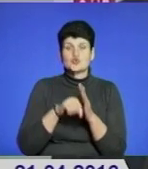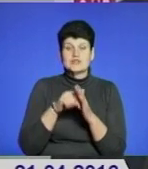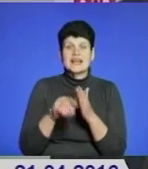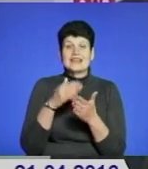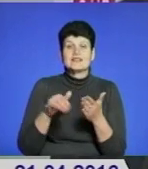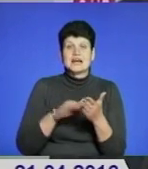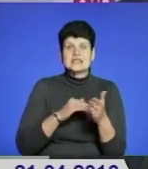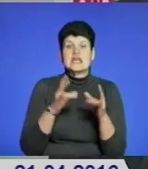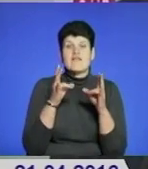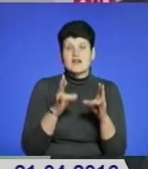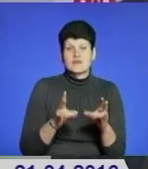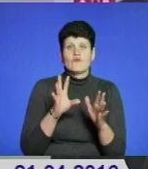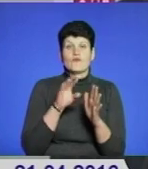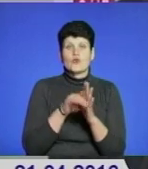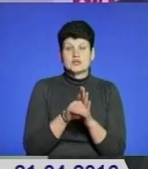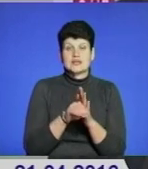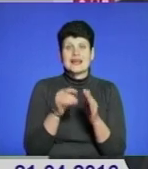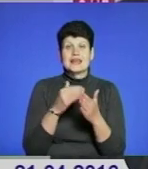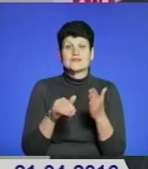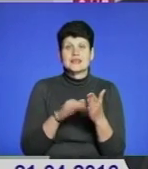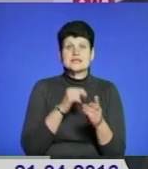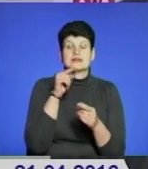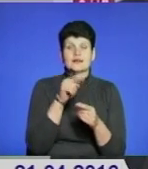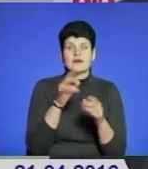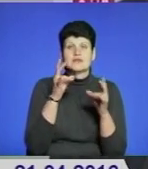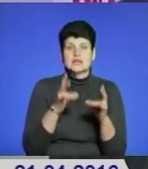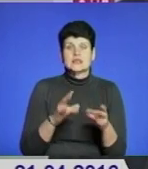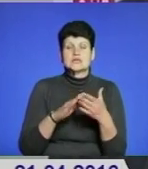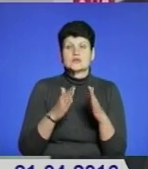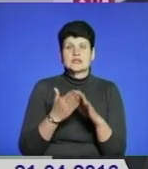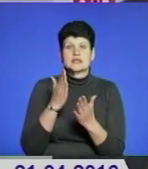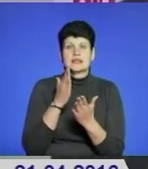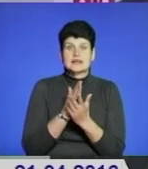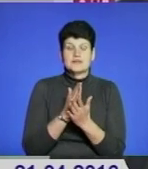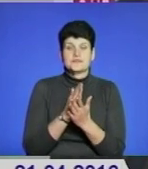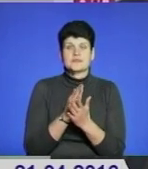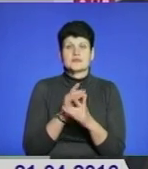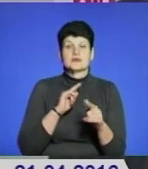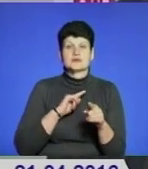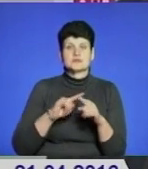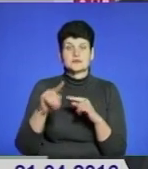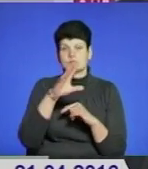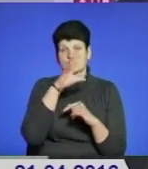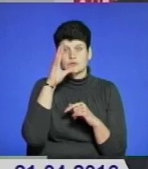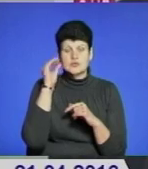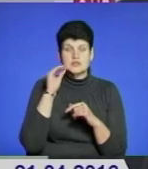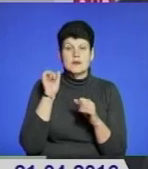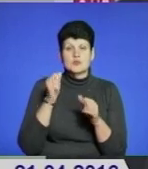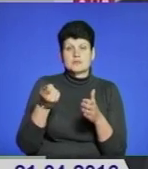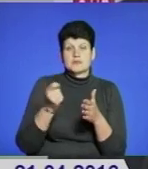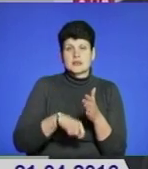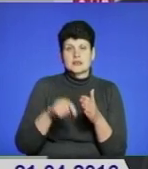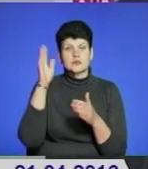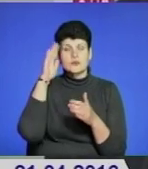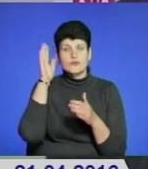входить ліквідація таких аварійних ситуацій, які стаються екстрено вночі, де ми можемо перекрити воду або